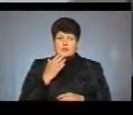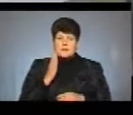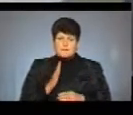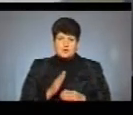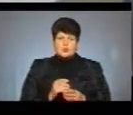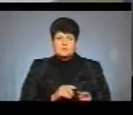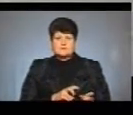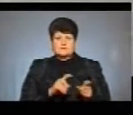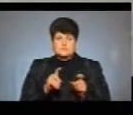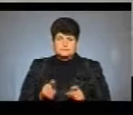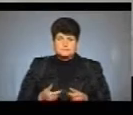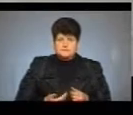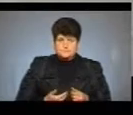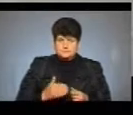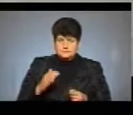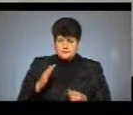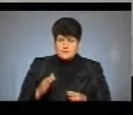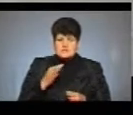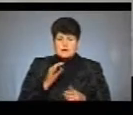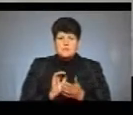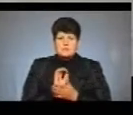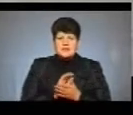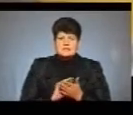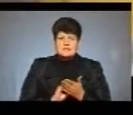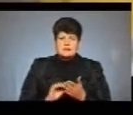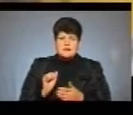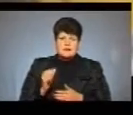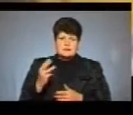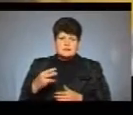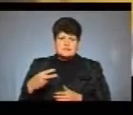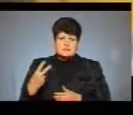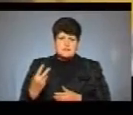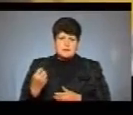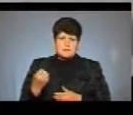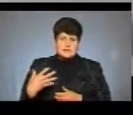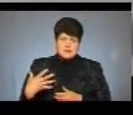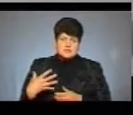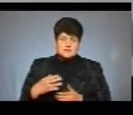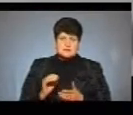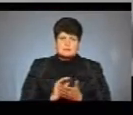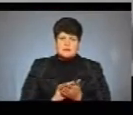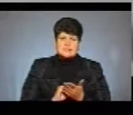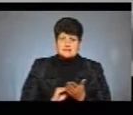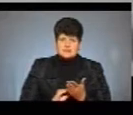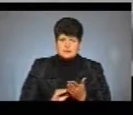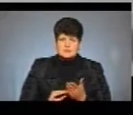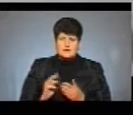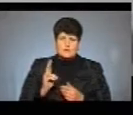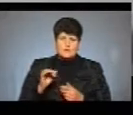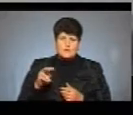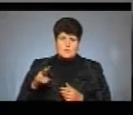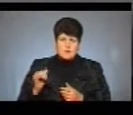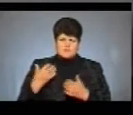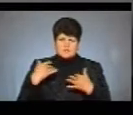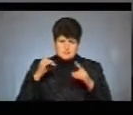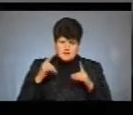у казарми, розповів пресофіцер військової частини А-32-15 Юрій Кульпа. Відомо, що казарми вже здаються в